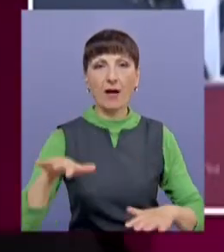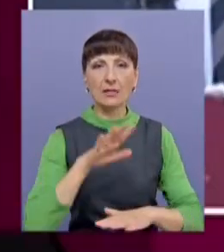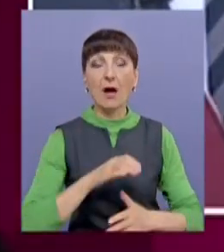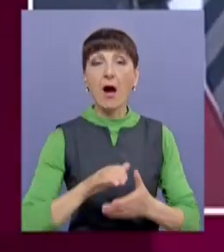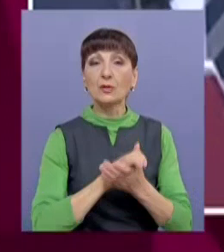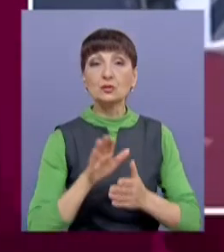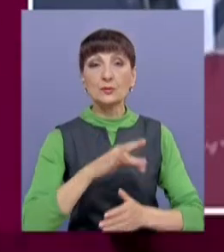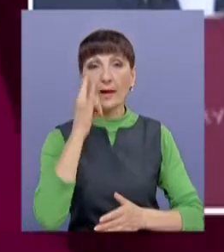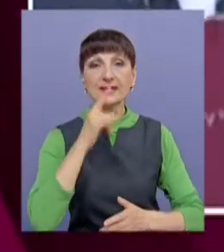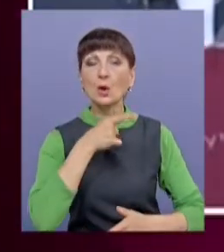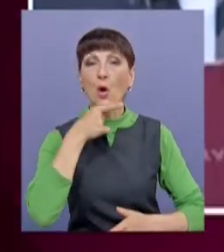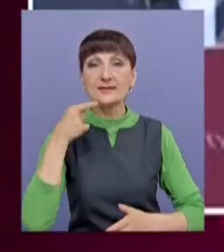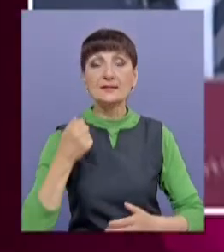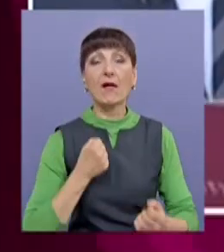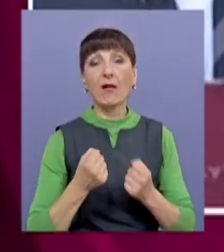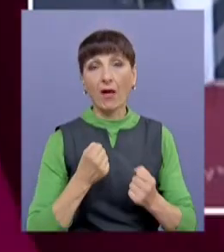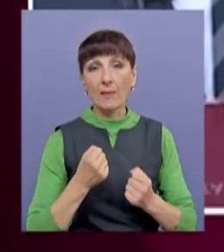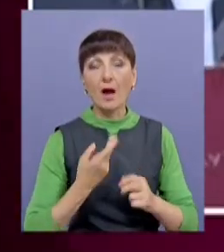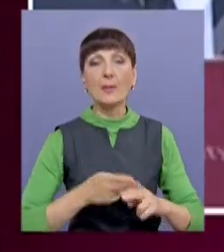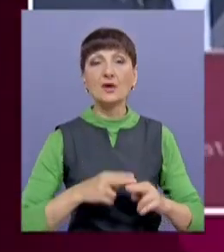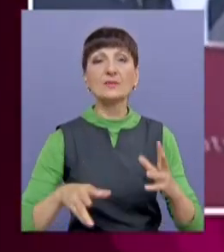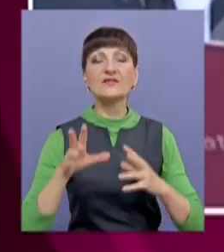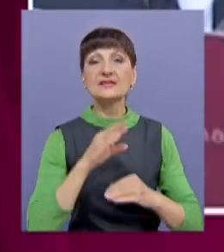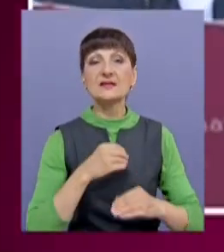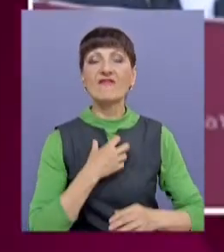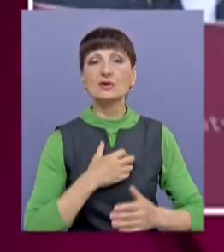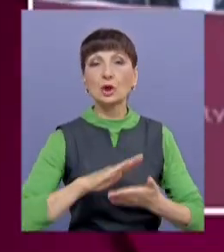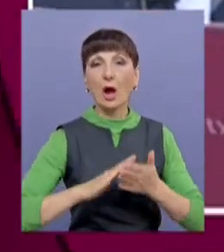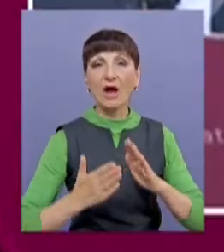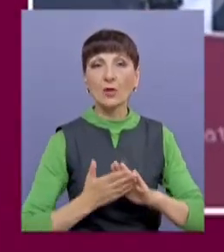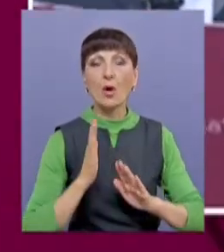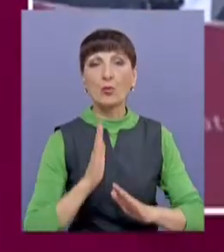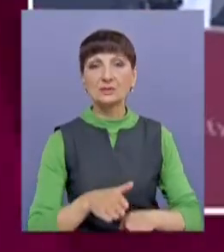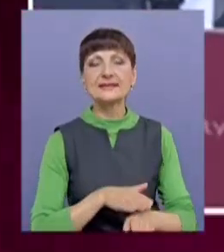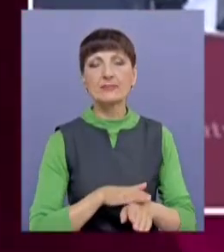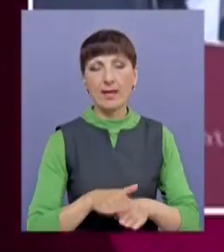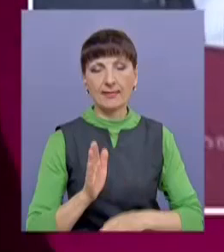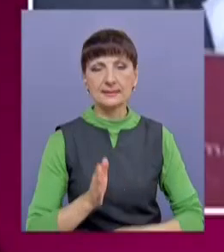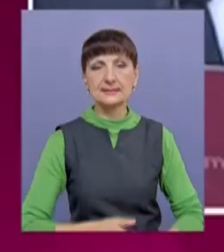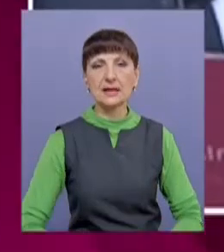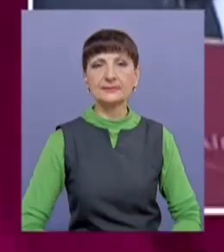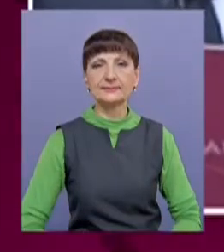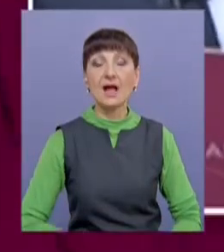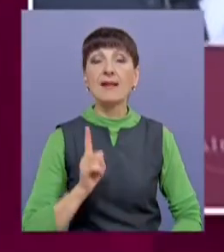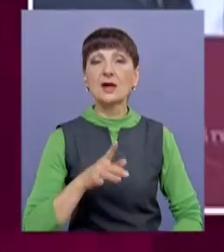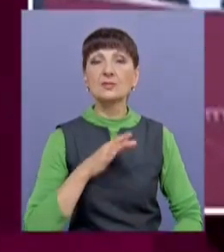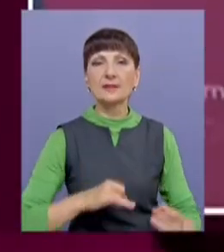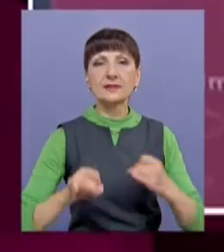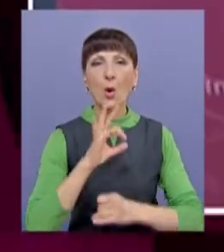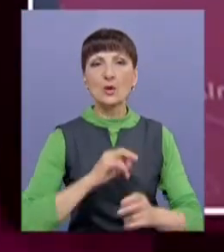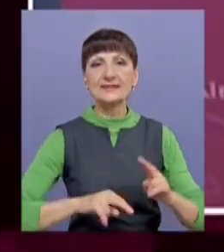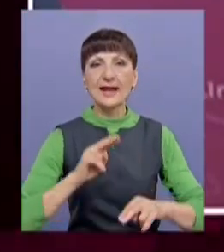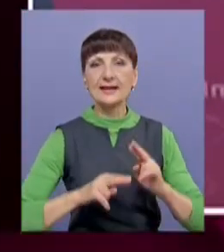между Казахстаном и Россией крепка, поэтому все стратегические договоренности будут исполняться. Зашла речь также о